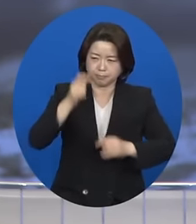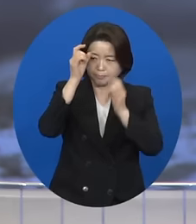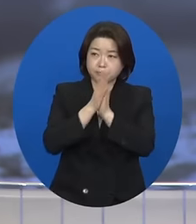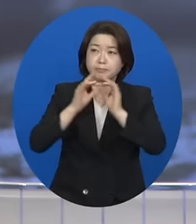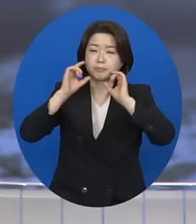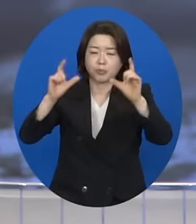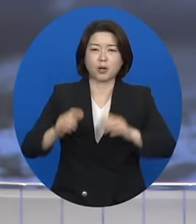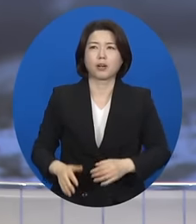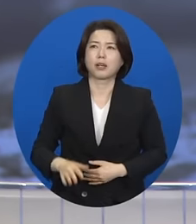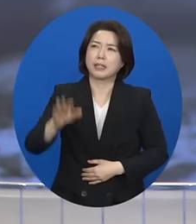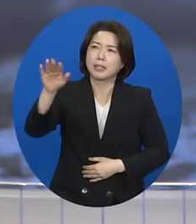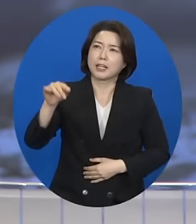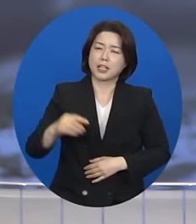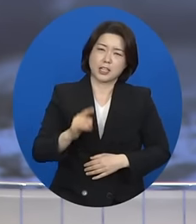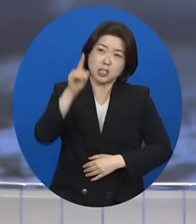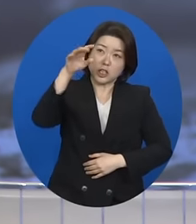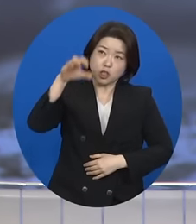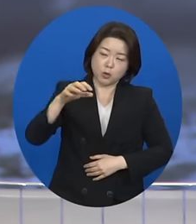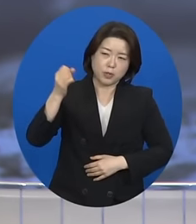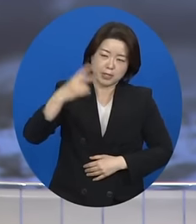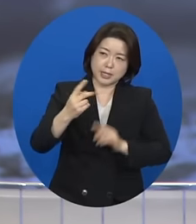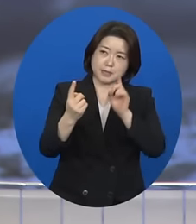천국에서 다시 사람들을